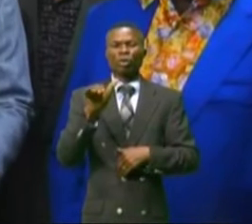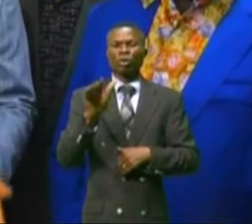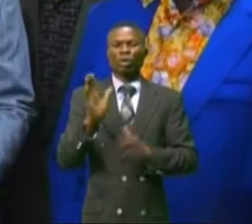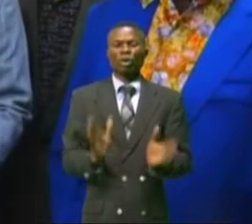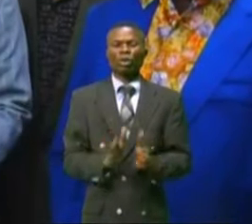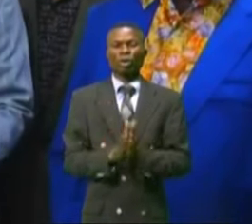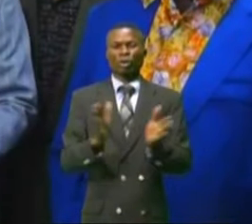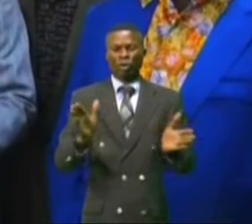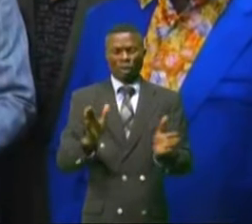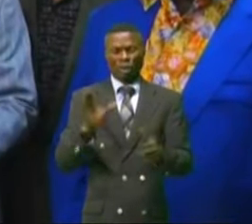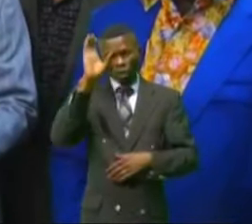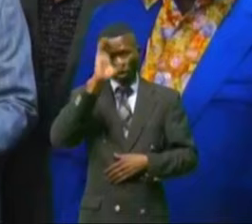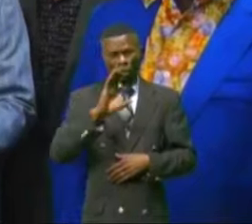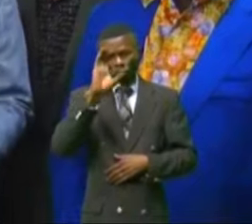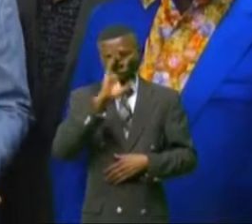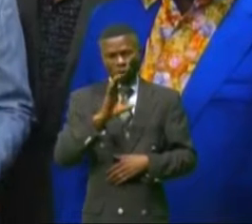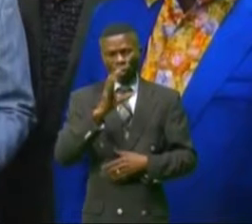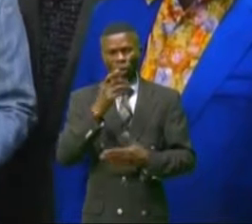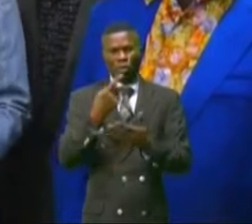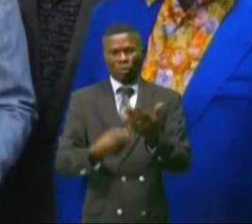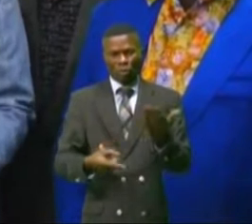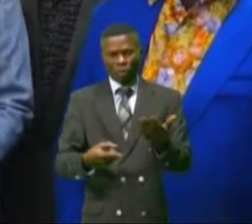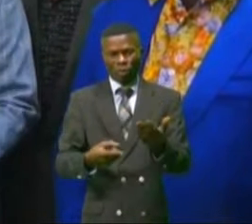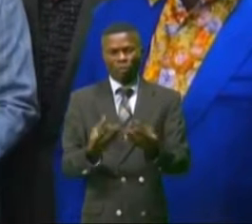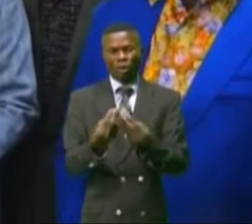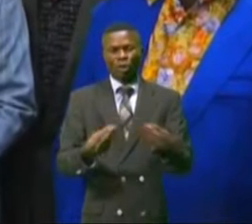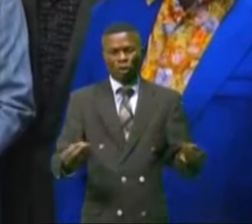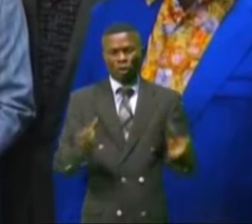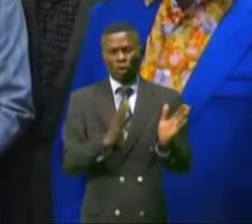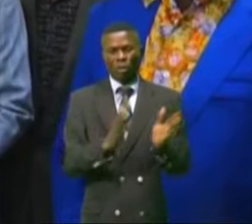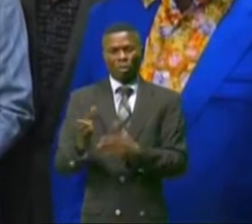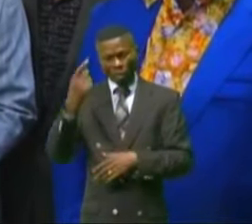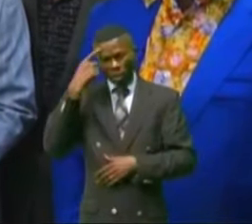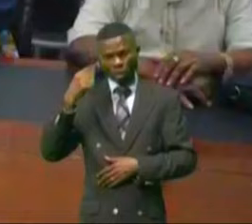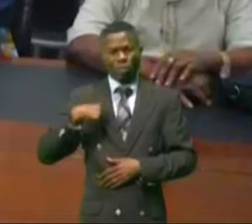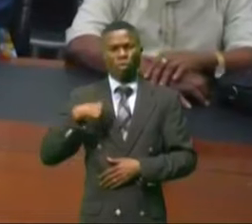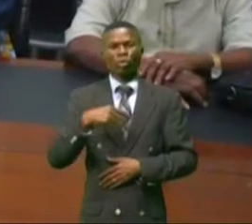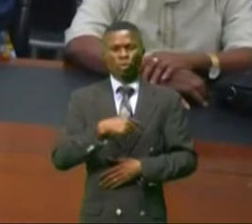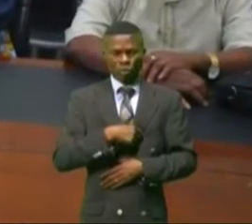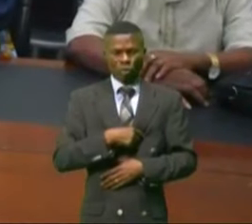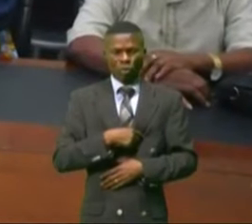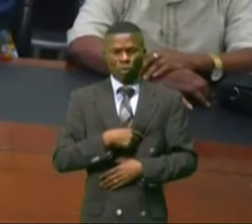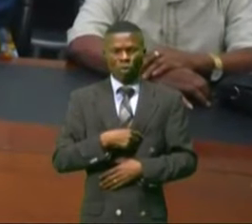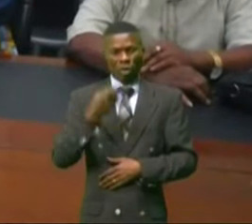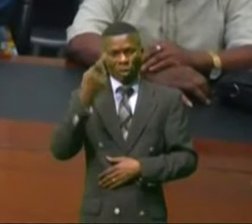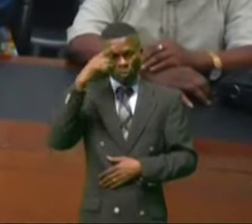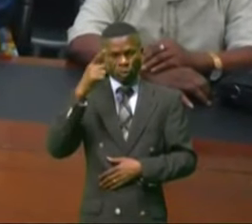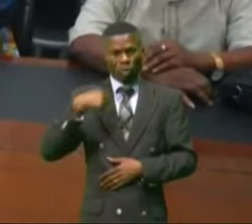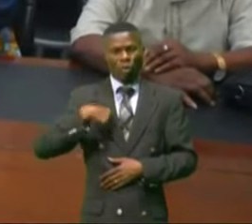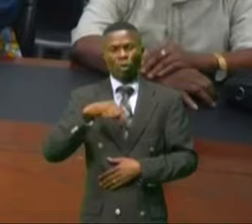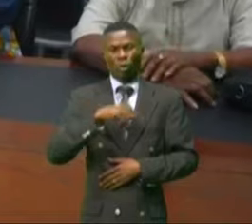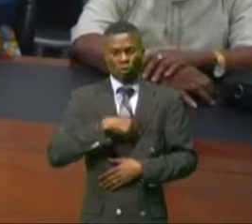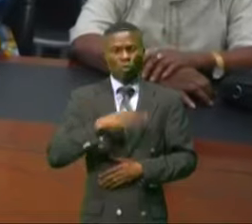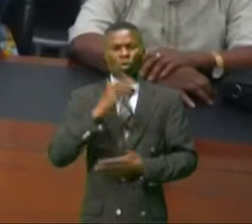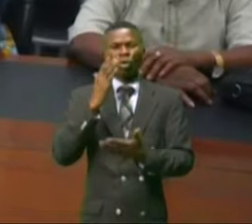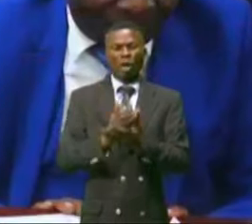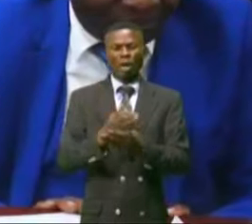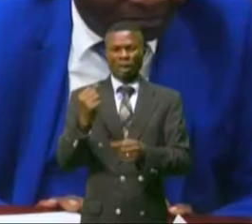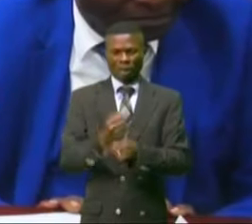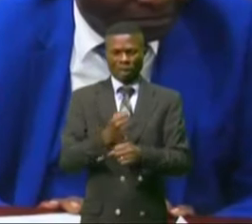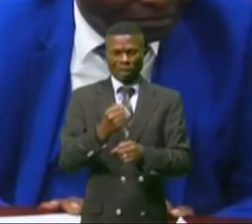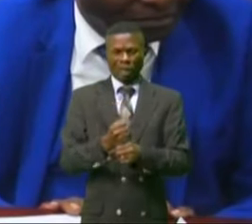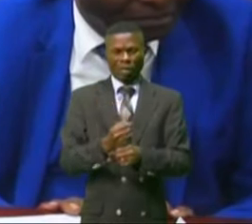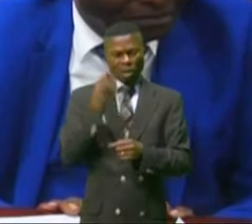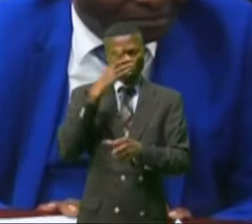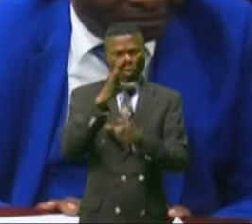pour voir quelles sont les solutions à envisager afin que nous puissions bénéficier du fruit